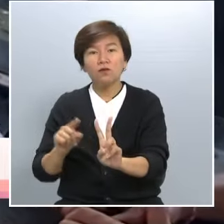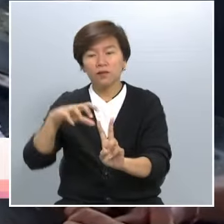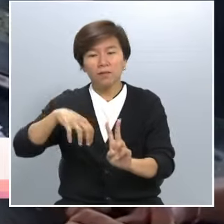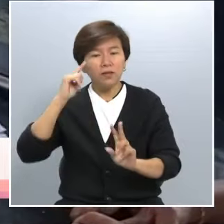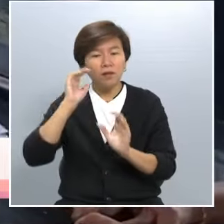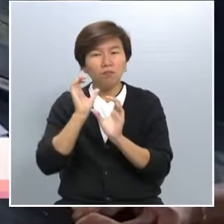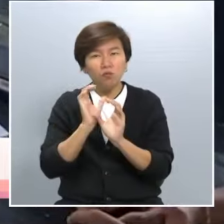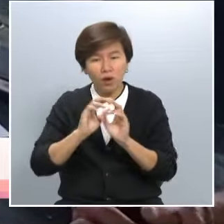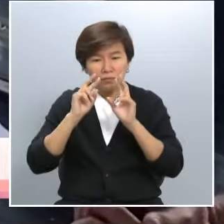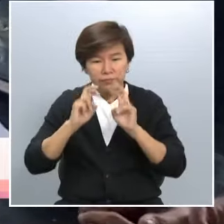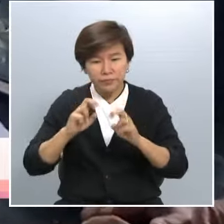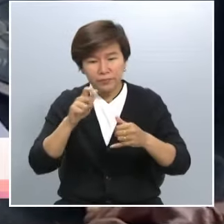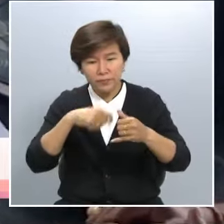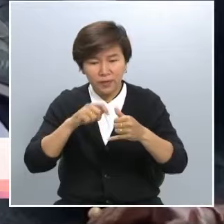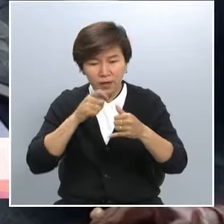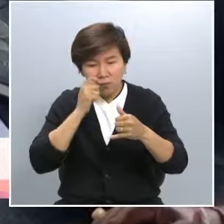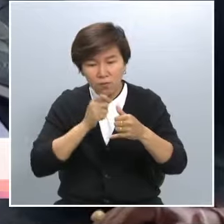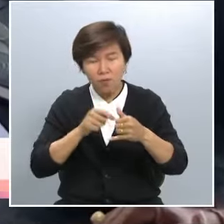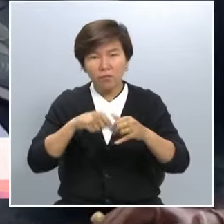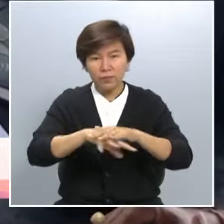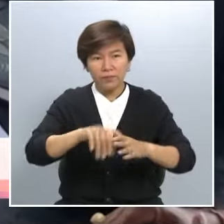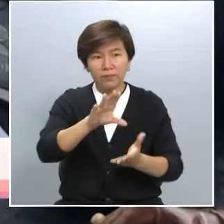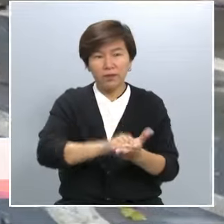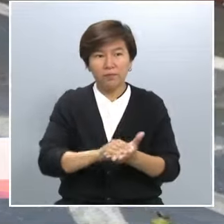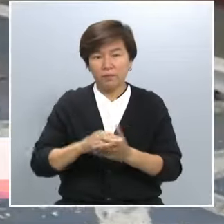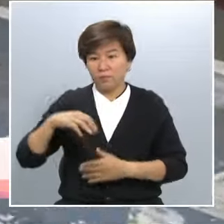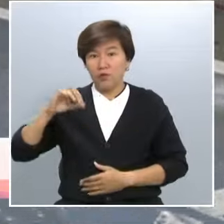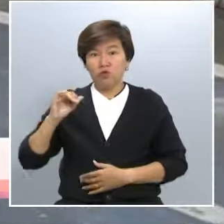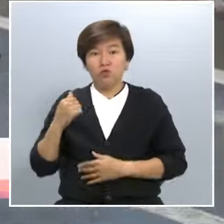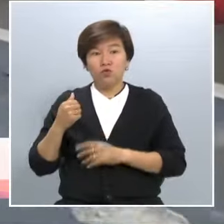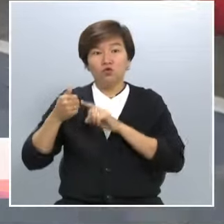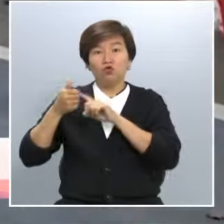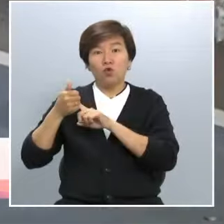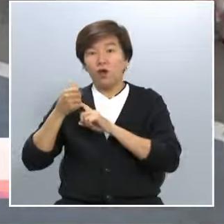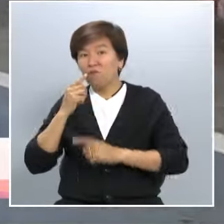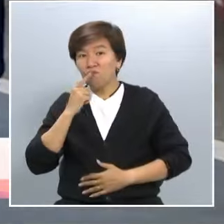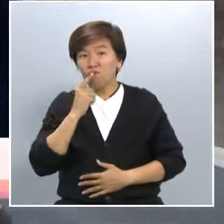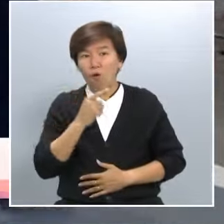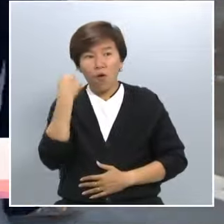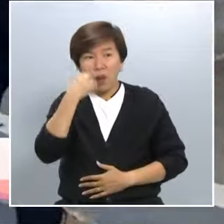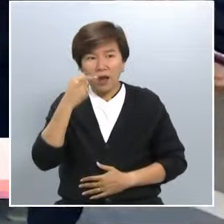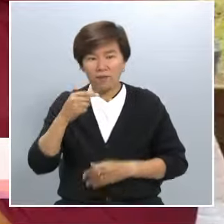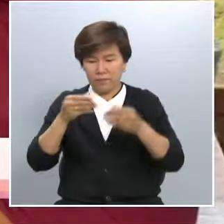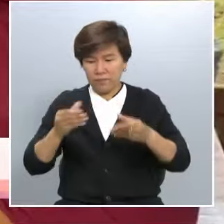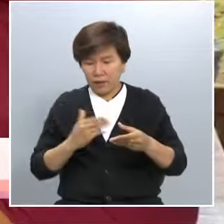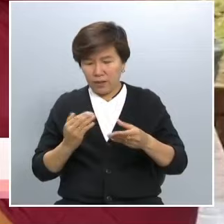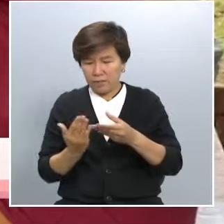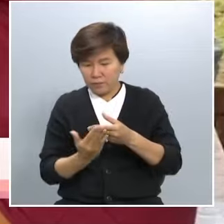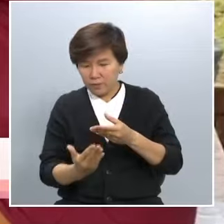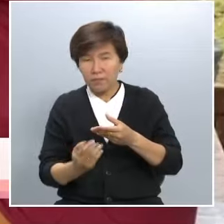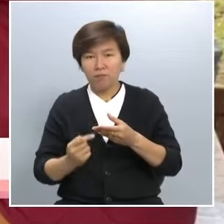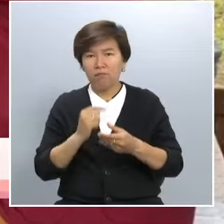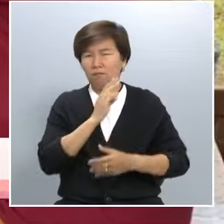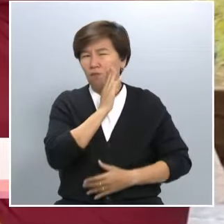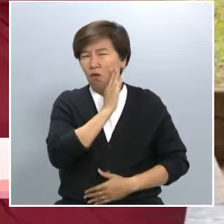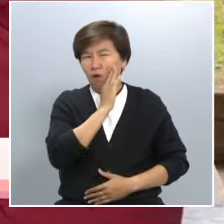ทลุงกับโจทก์ที่ฟ้องก็ฟ้องใน2ข้อหาค่ะ1คือร่วมกันปลอมแปลงและใช้เอกสารอันเป็นเท็จ2คือน